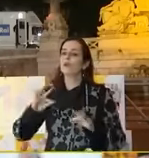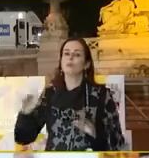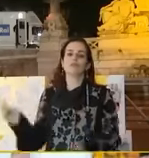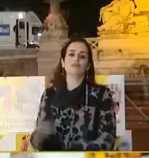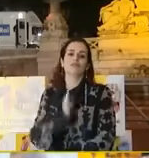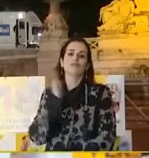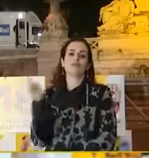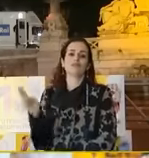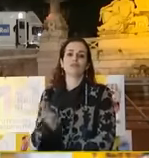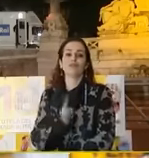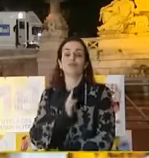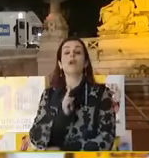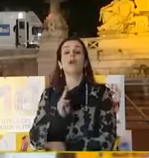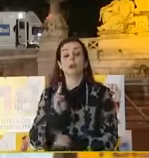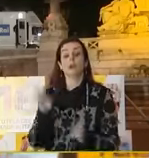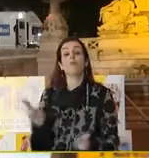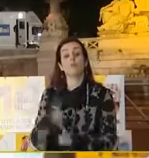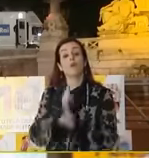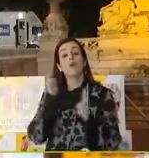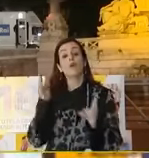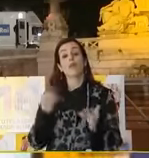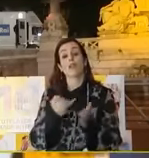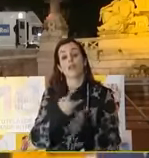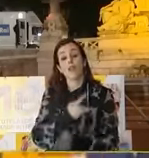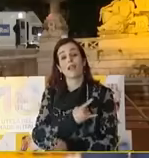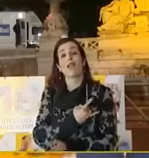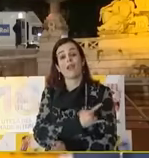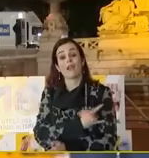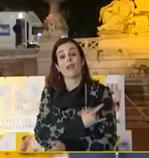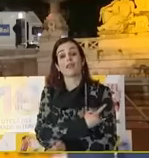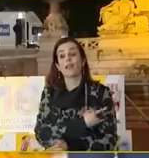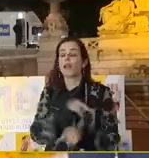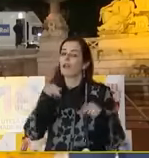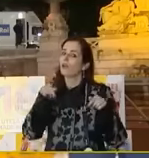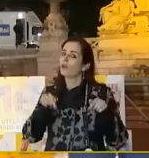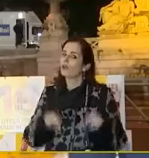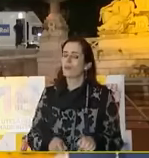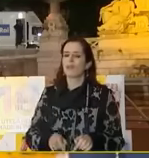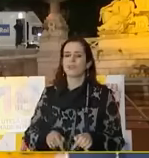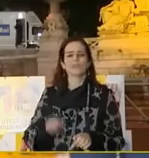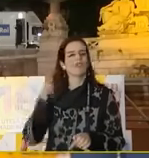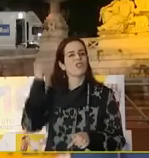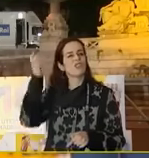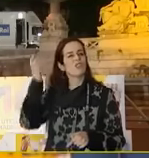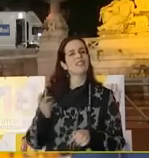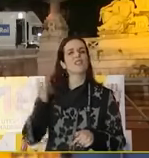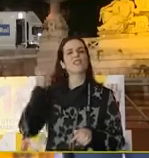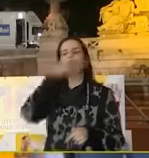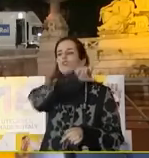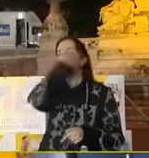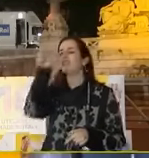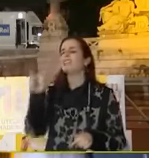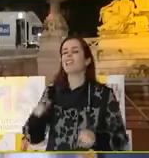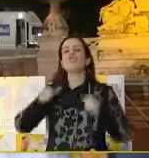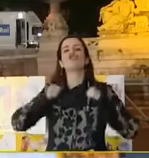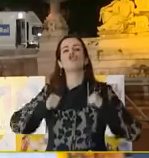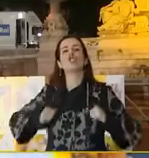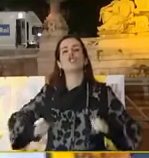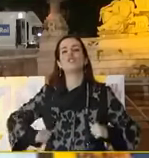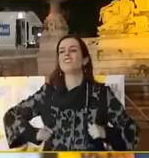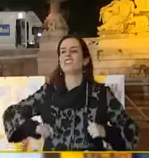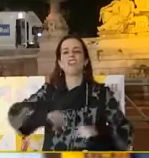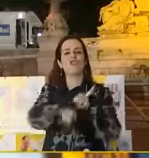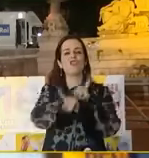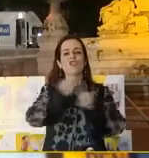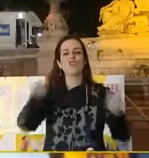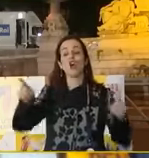lentamente morire. Questo non è degno di un paese civile, questo noi non lo